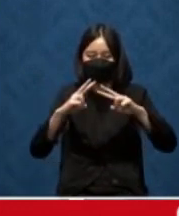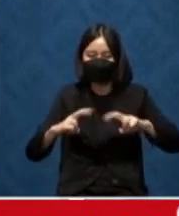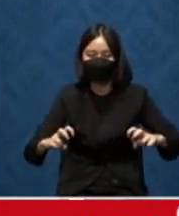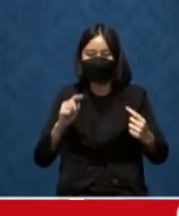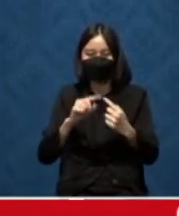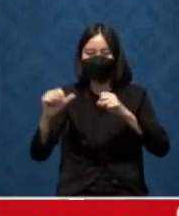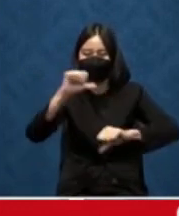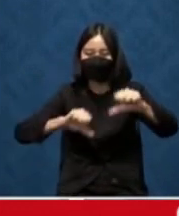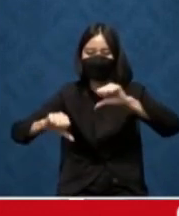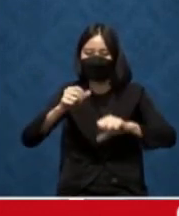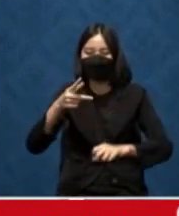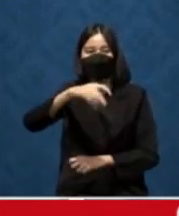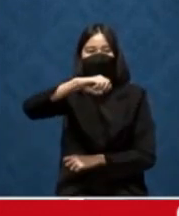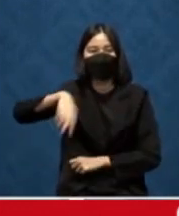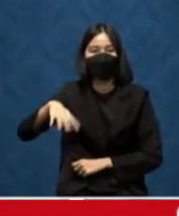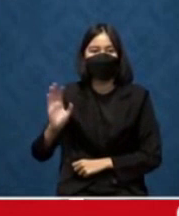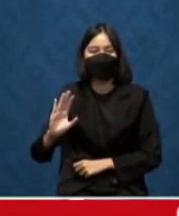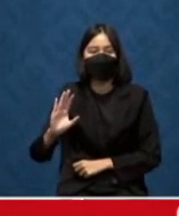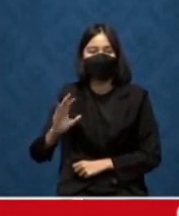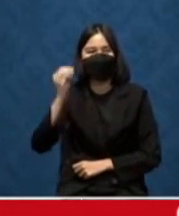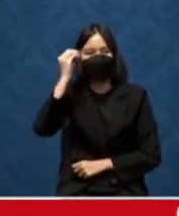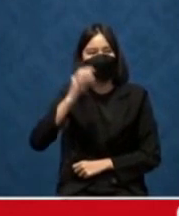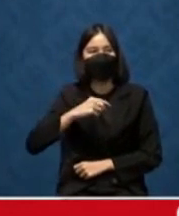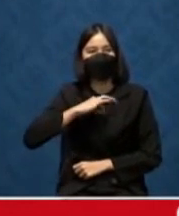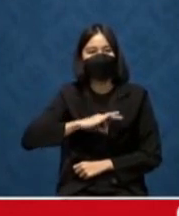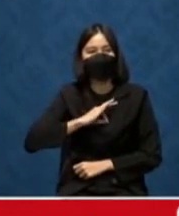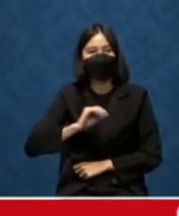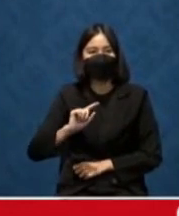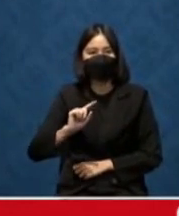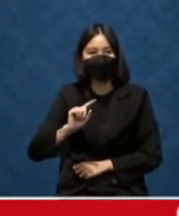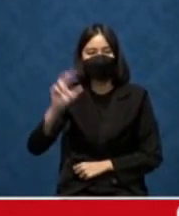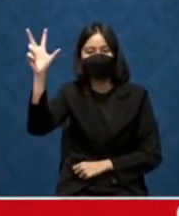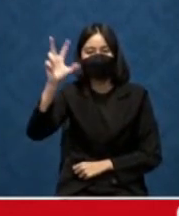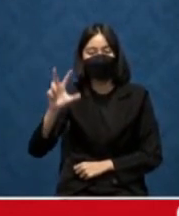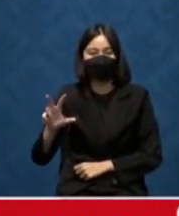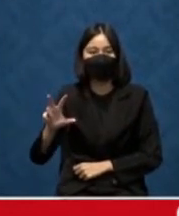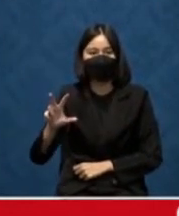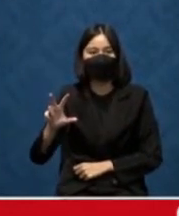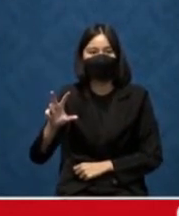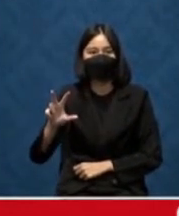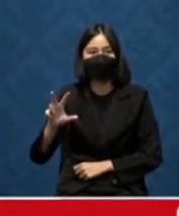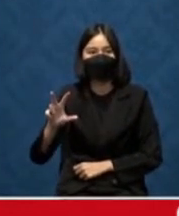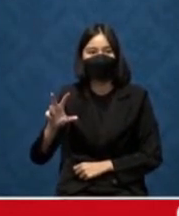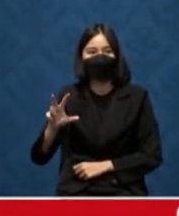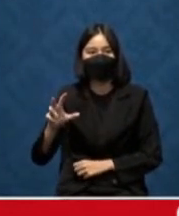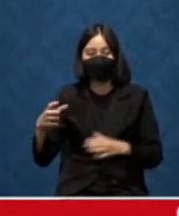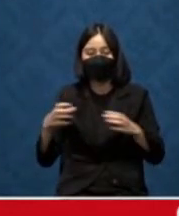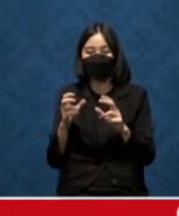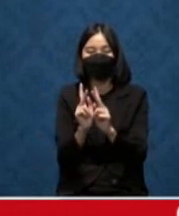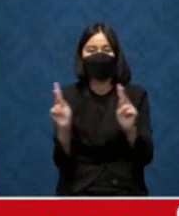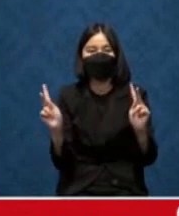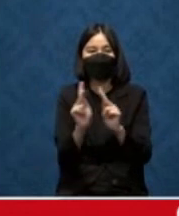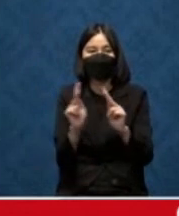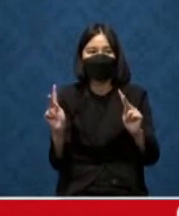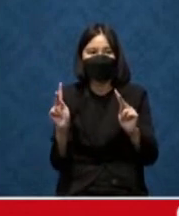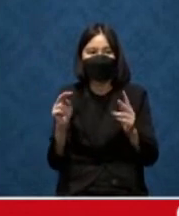ยาศาต์ออกไปเพรเราไม่อยากจะใช้ความรู้สึกในการทจะใช้กญชาว่าหลายคนใกรรมยาการบอกวาเข้า